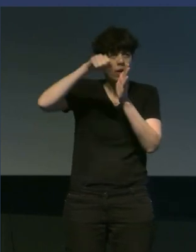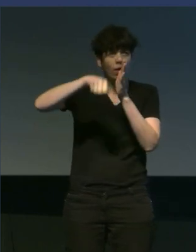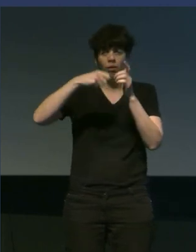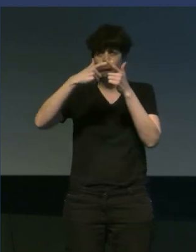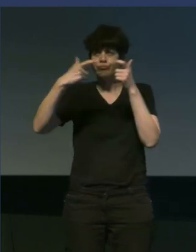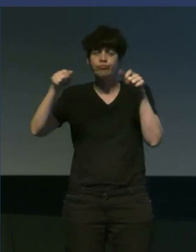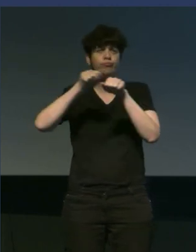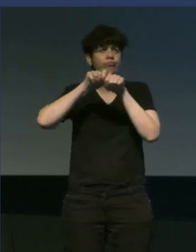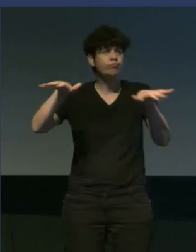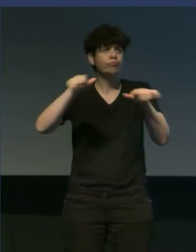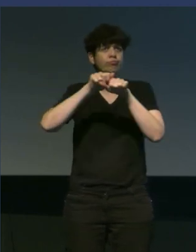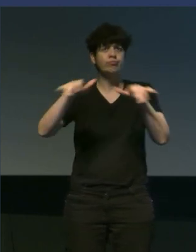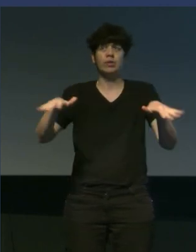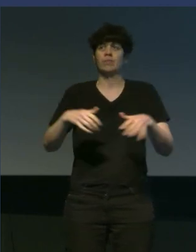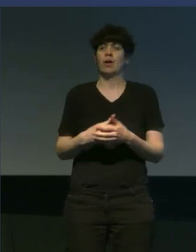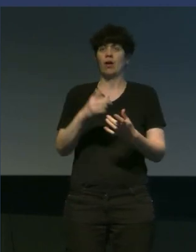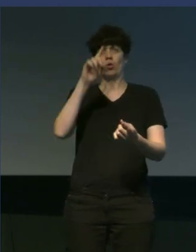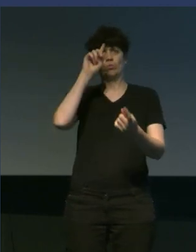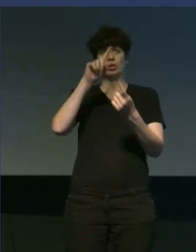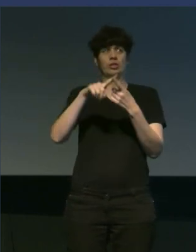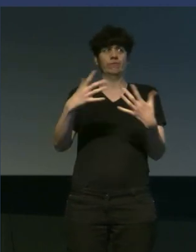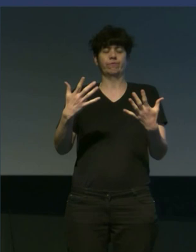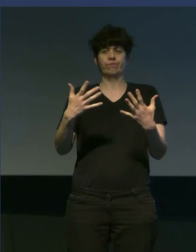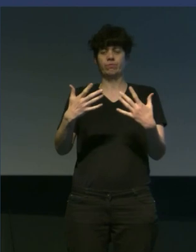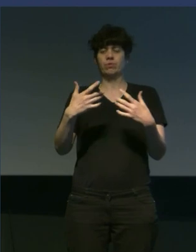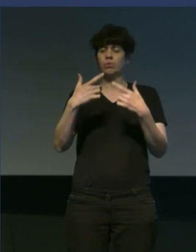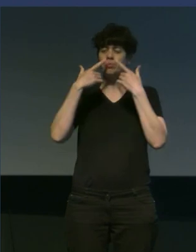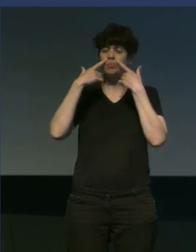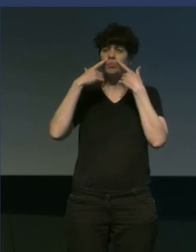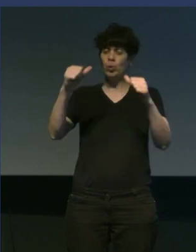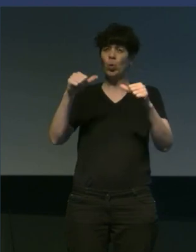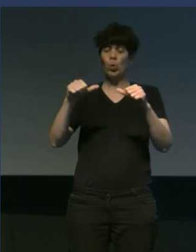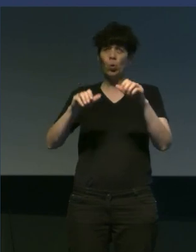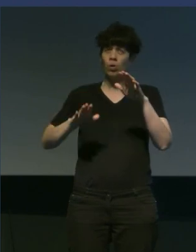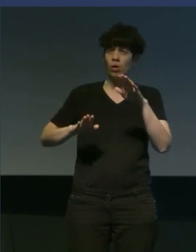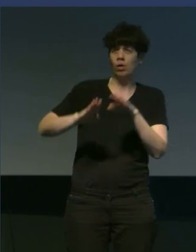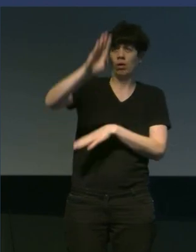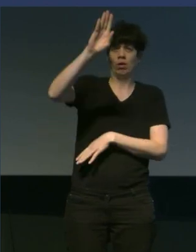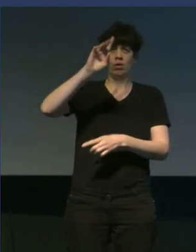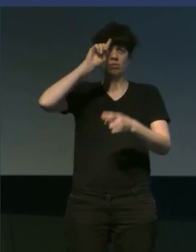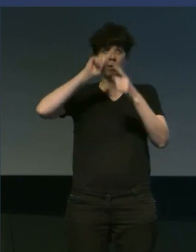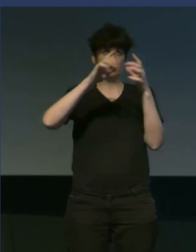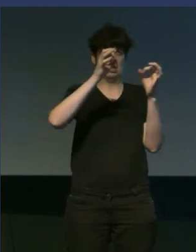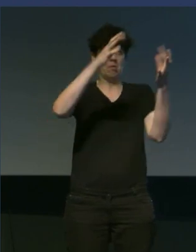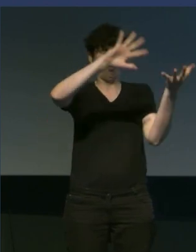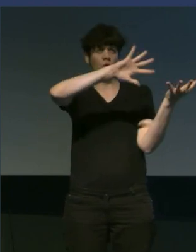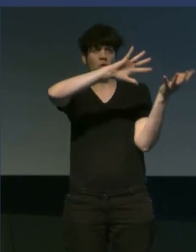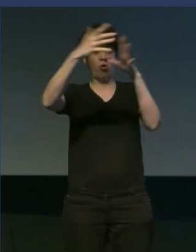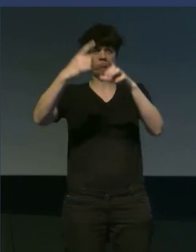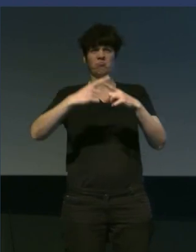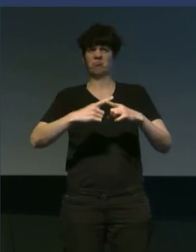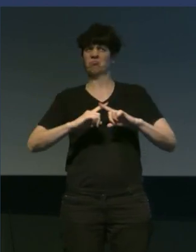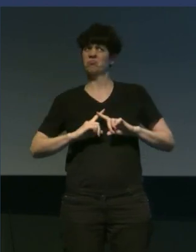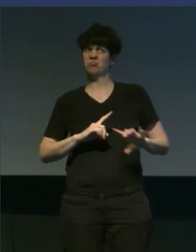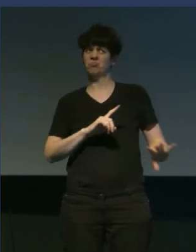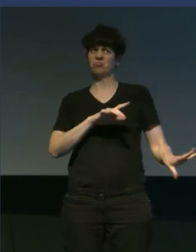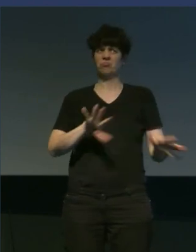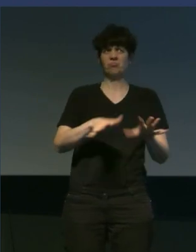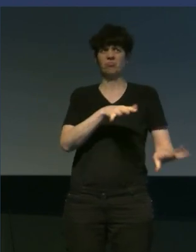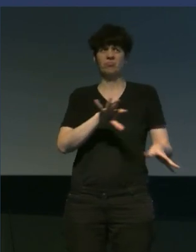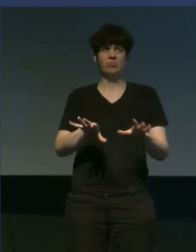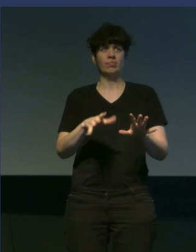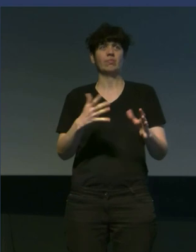Mais l'objectif, et on le voit bien avec cette montée aussi du climato-scepticisme que l'on peut voir, hein, qu'on